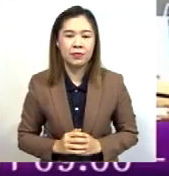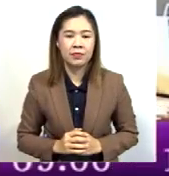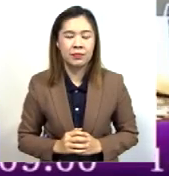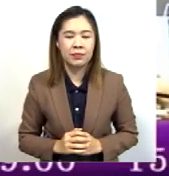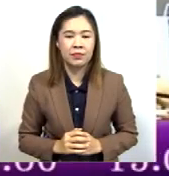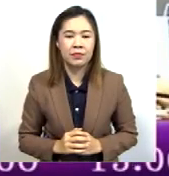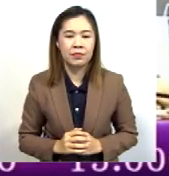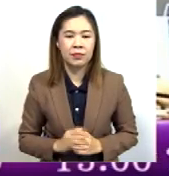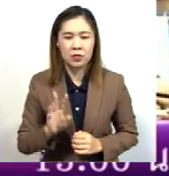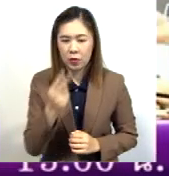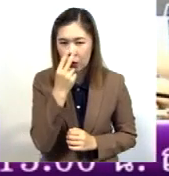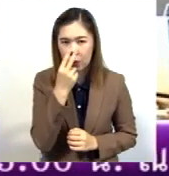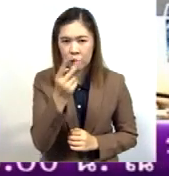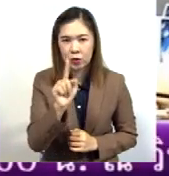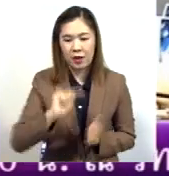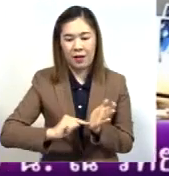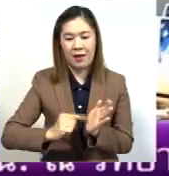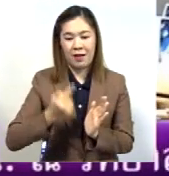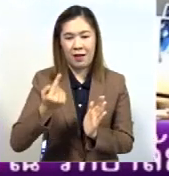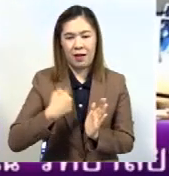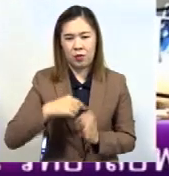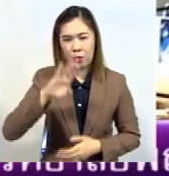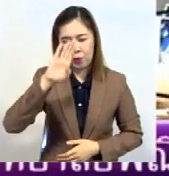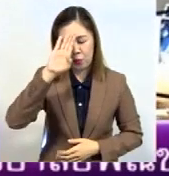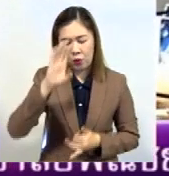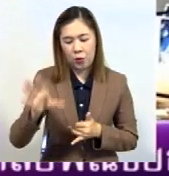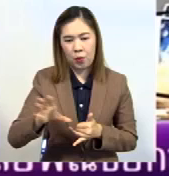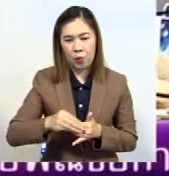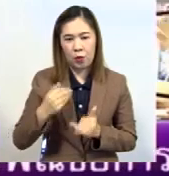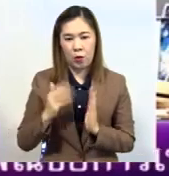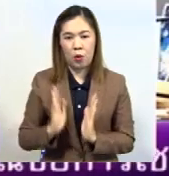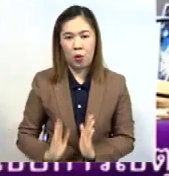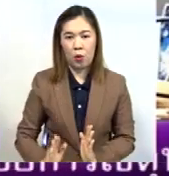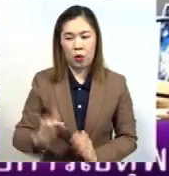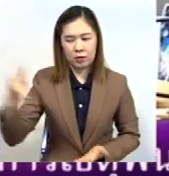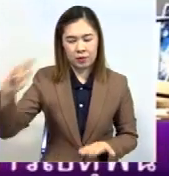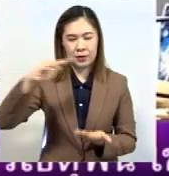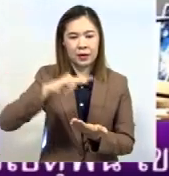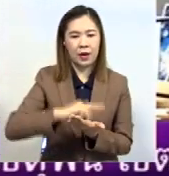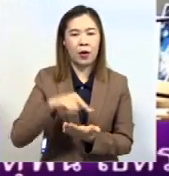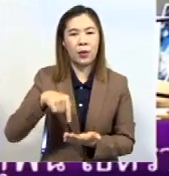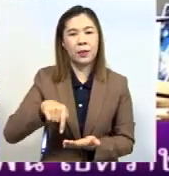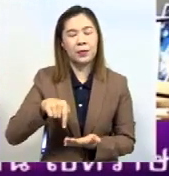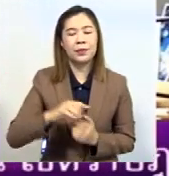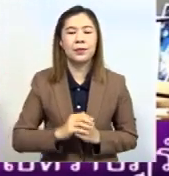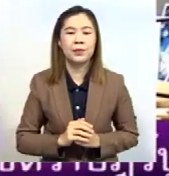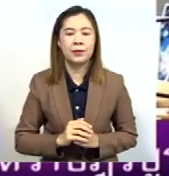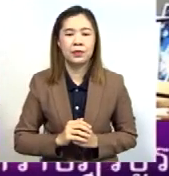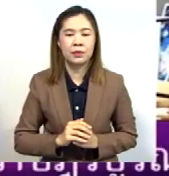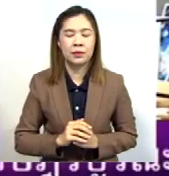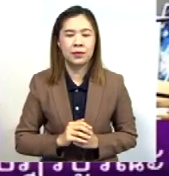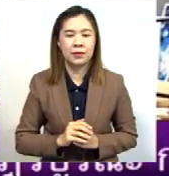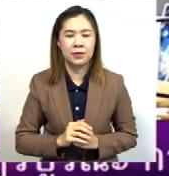คนี้ดูจากการที่เราเป็นประเทศแรกที่ตรวจพบนักท่องเที่ยวที่มาจากประเทศที่มีการระบาดติดเชื้อนะก่อนจะตามด้ว